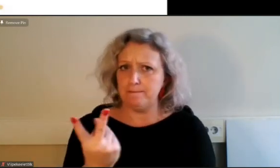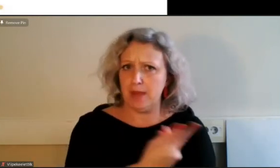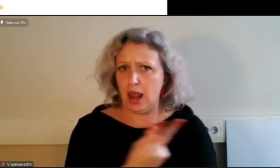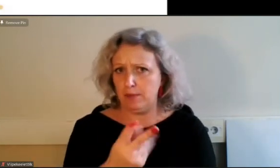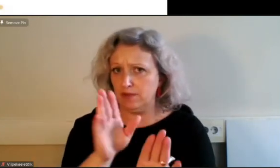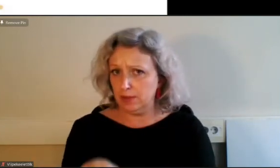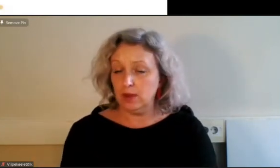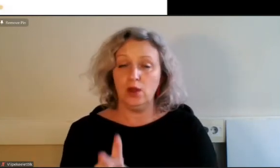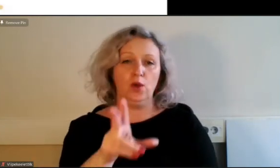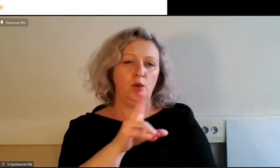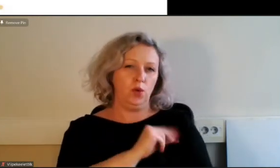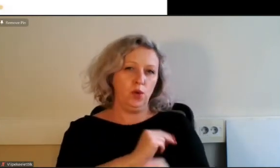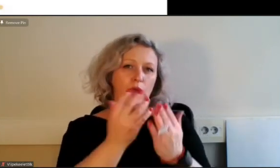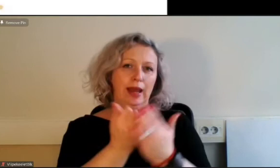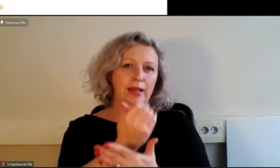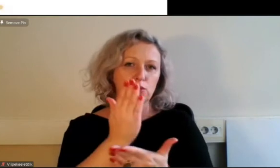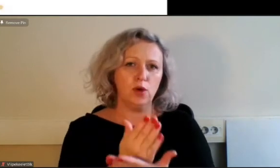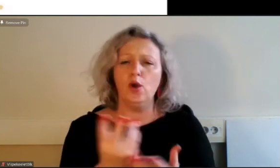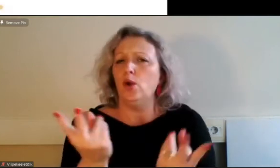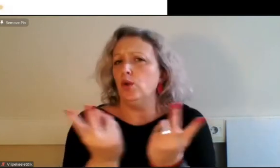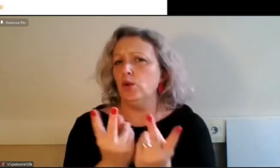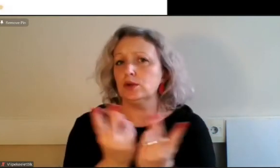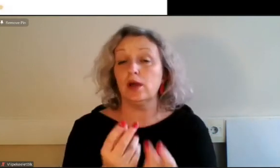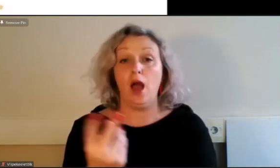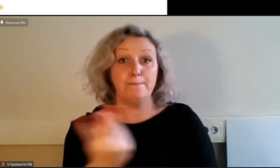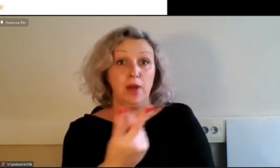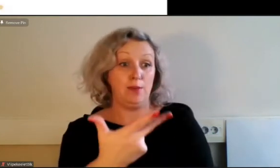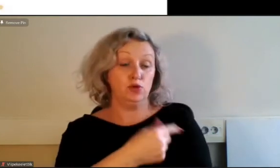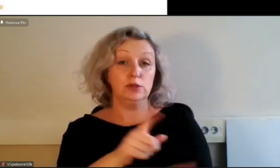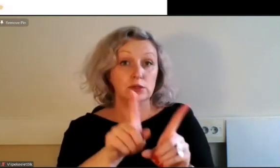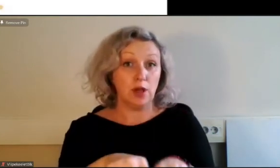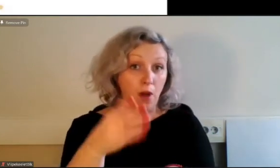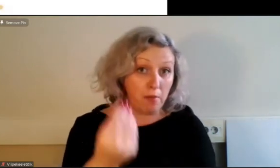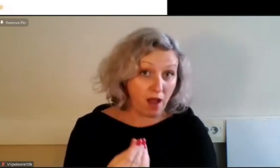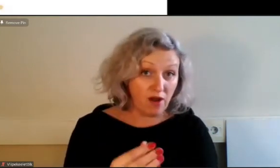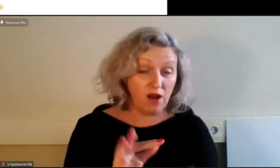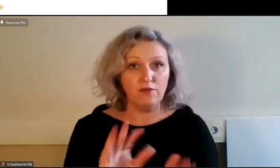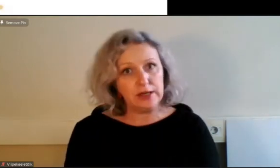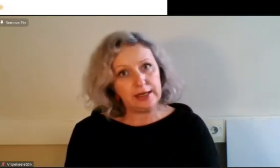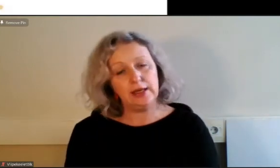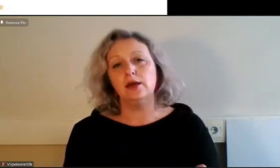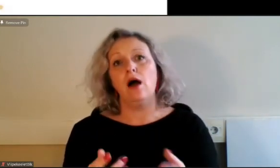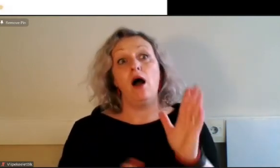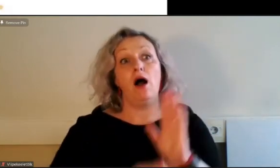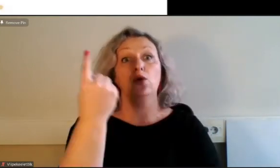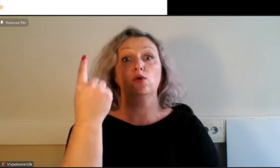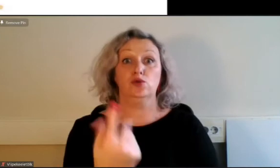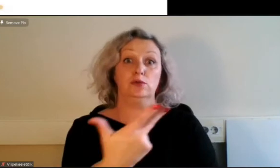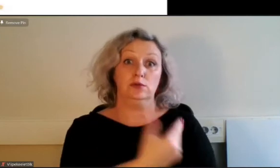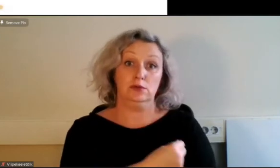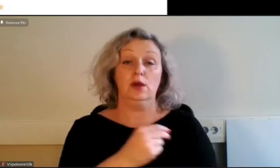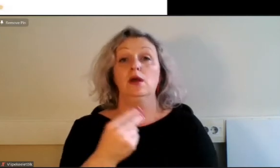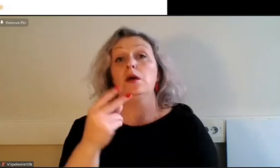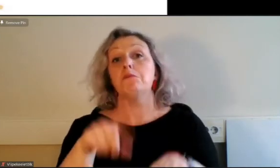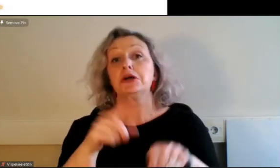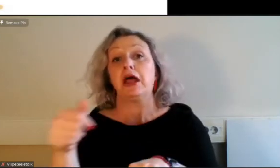immuunsuse langus tekib mõlemas grupis. Need, kes on põdenud ja vaktsineeritud, alustavad kõrgema antikehade tasemega ja